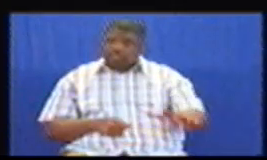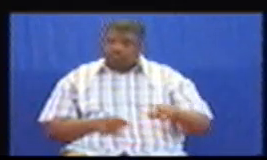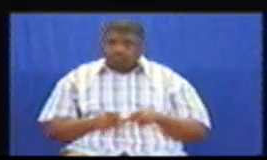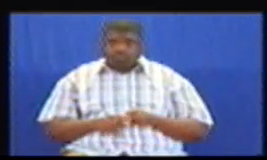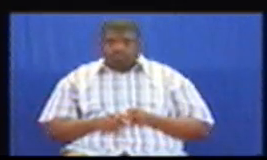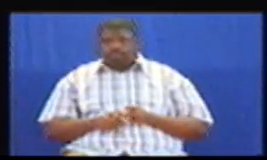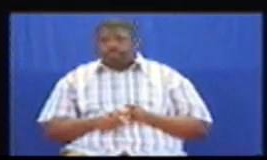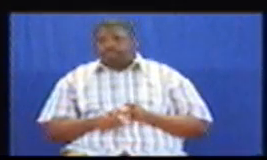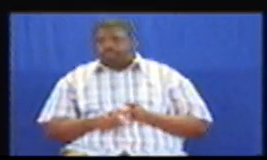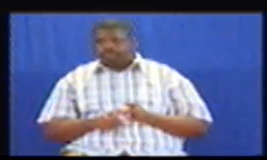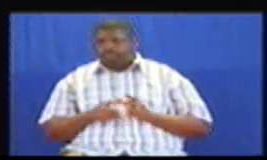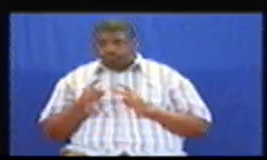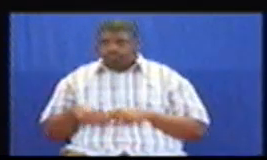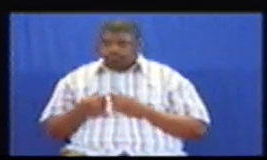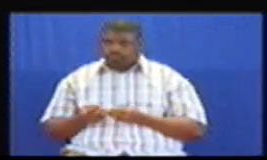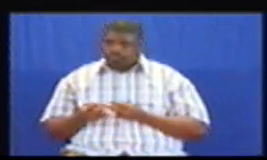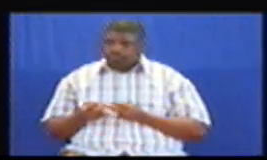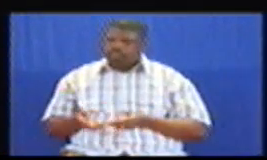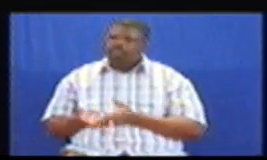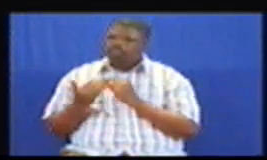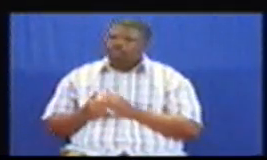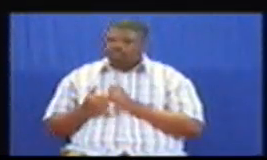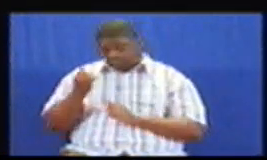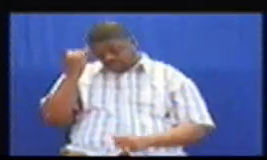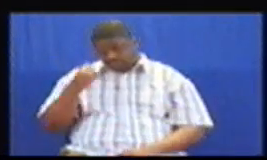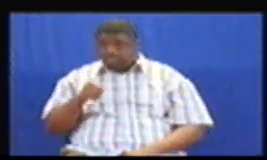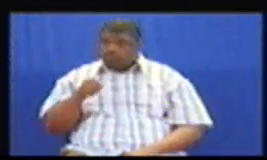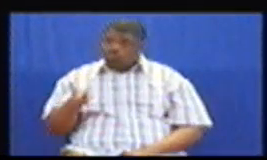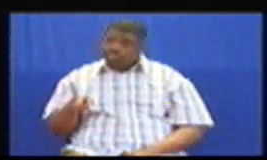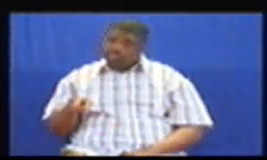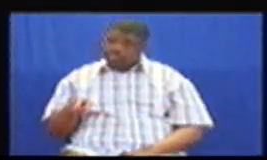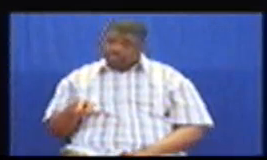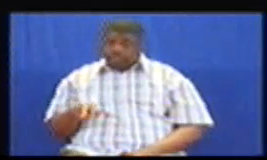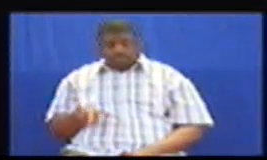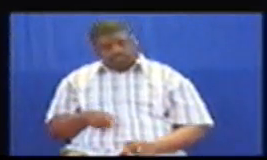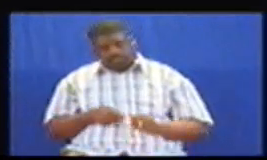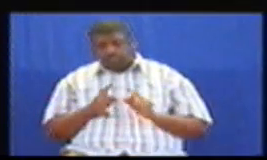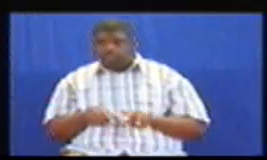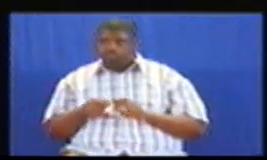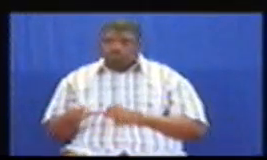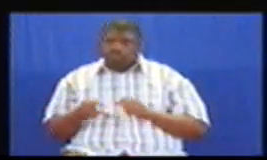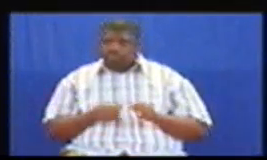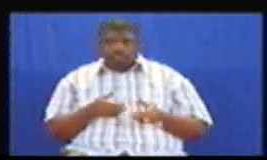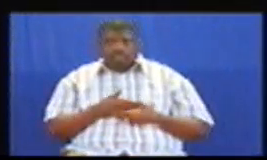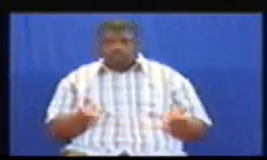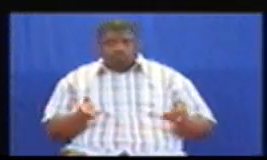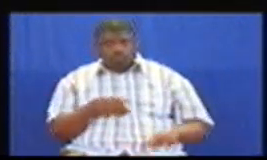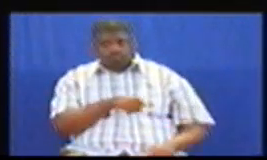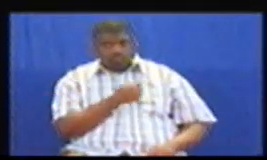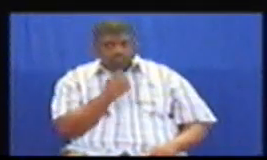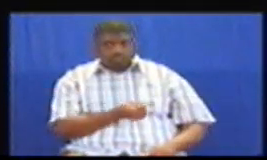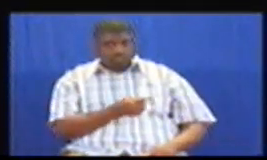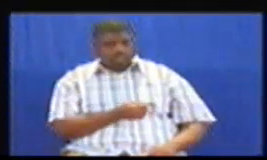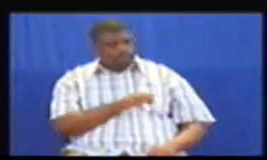sheria imeruhusu kwamba anaweza akawashauri, anaweza akawashauri, ingawa kiutendaji haiko hivyo. Kwa hiyo alichokisema Mheshimiwa